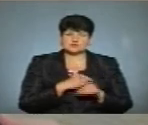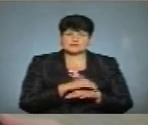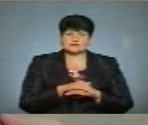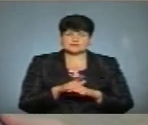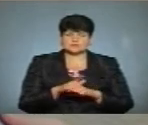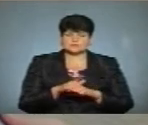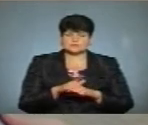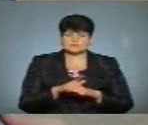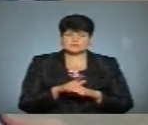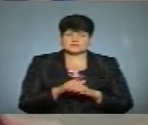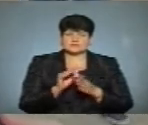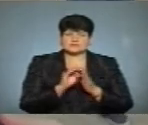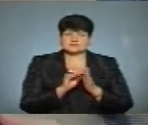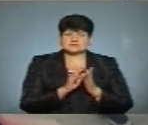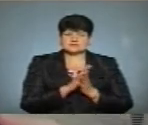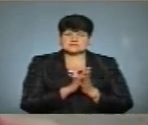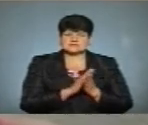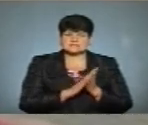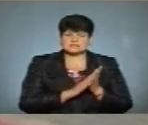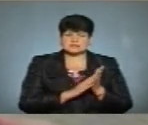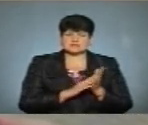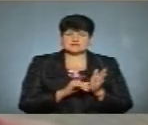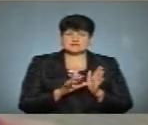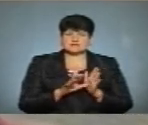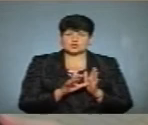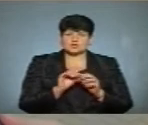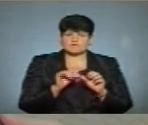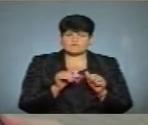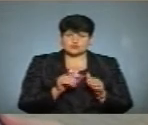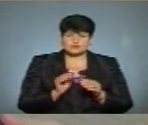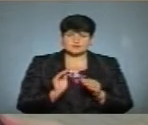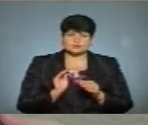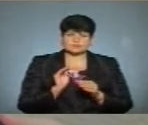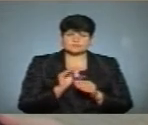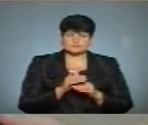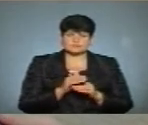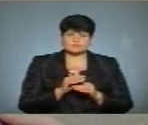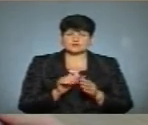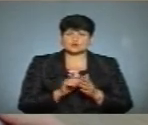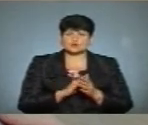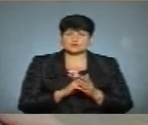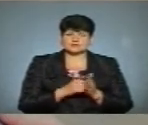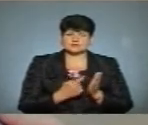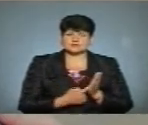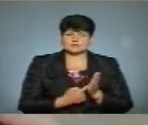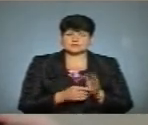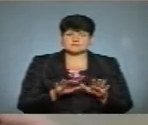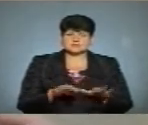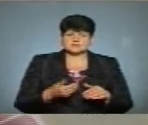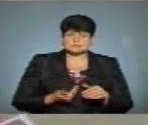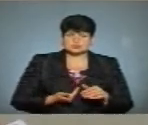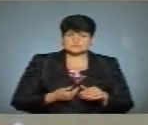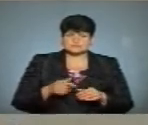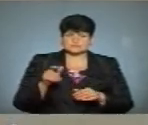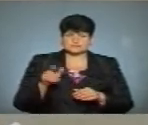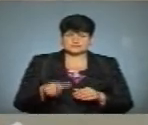адресу. Написати заяву в паперовій або електронній формі і додати документ, який підтверджує місце проживання особи.